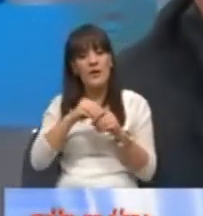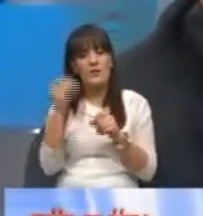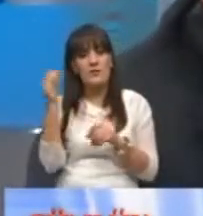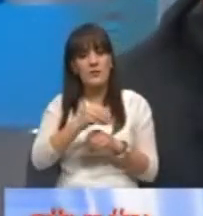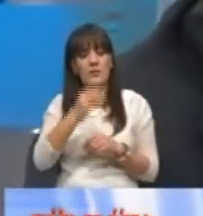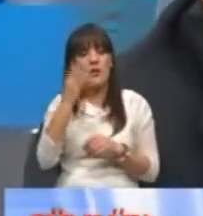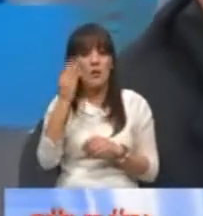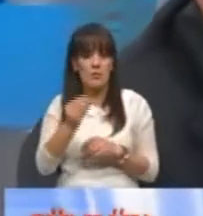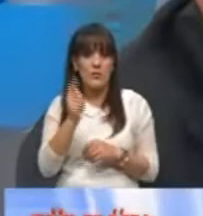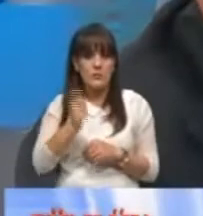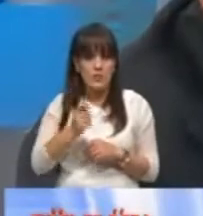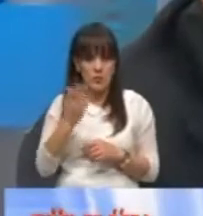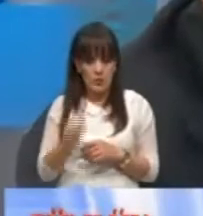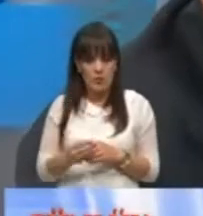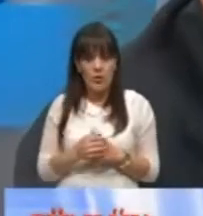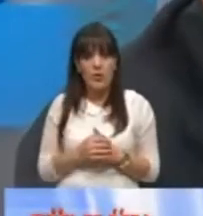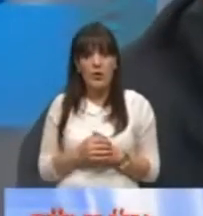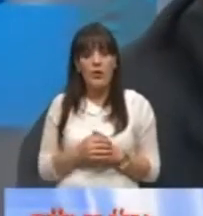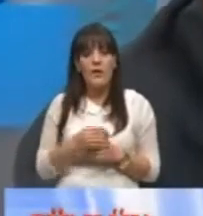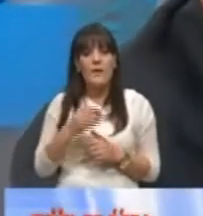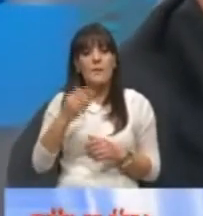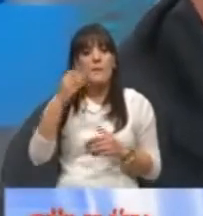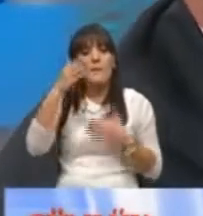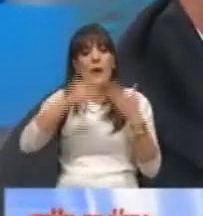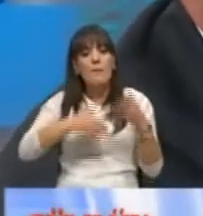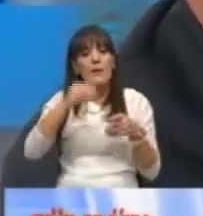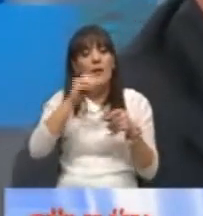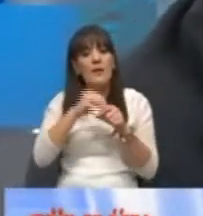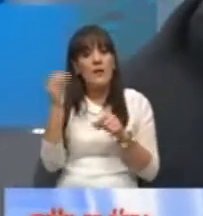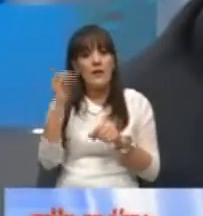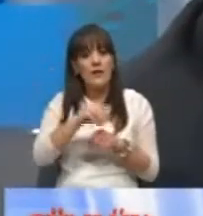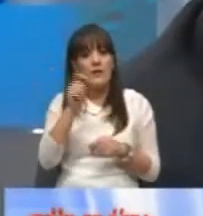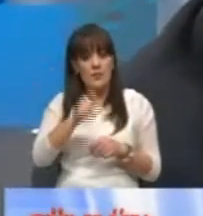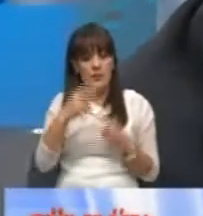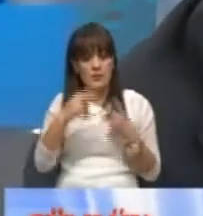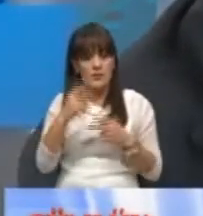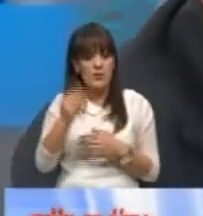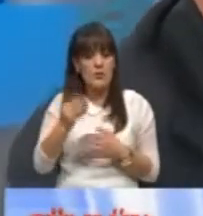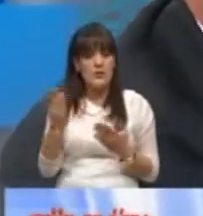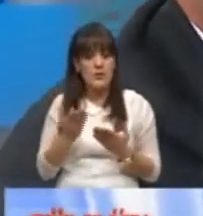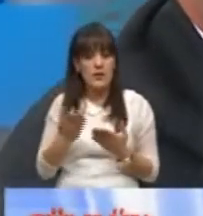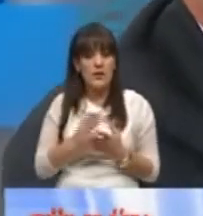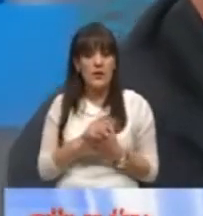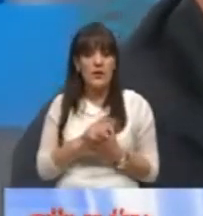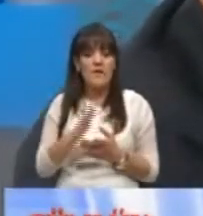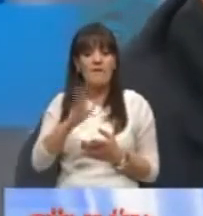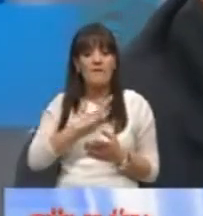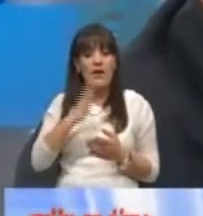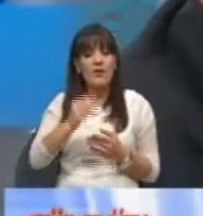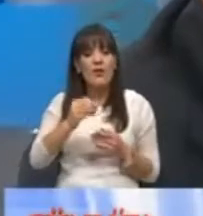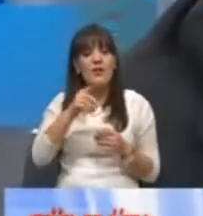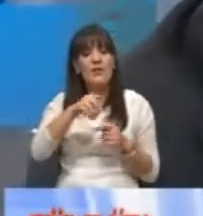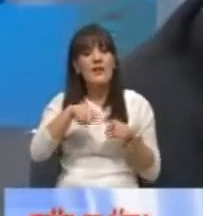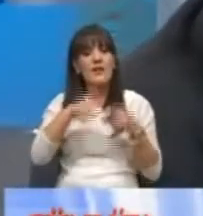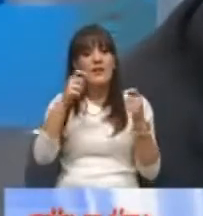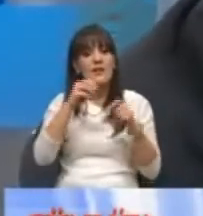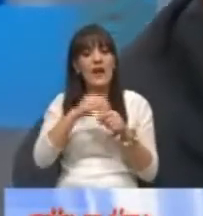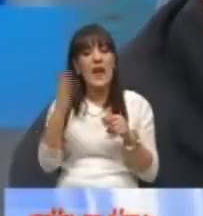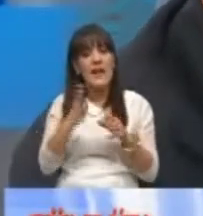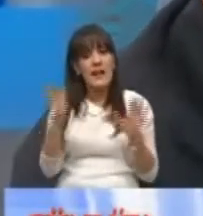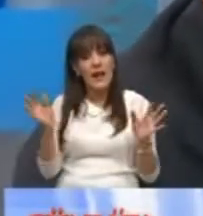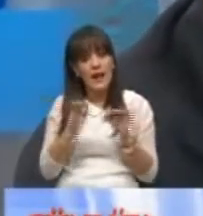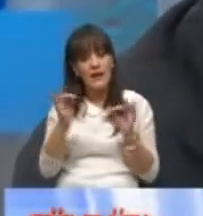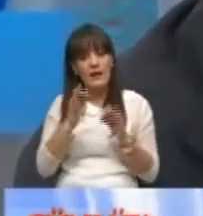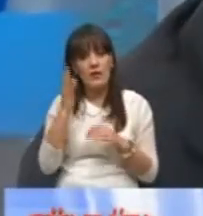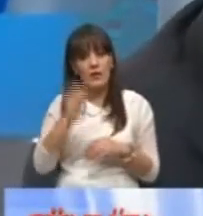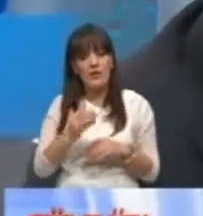ihtiyaç duyulur hale geliyor. Cerrahi tedavide yine yapılabilecek olan şey, var olan kırığının en erken